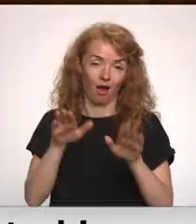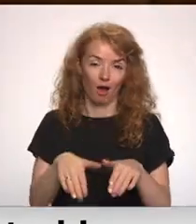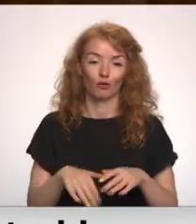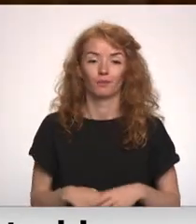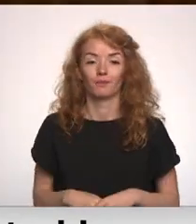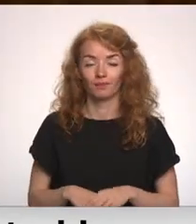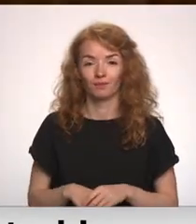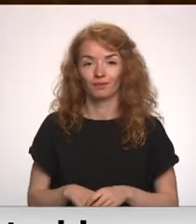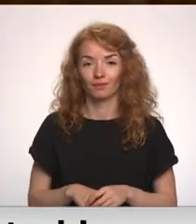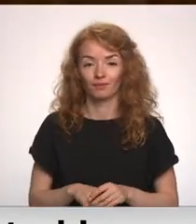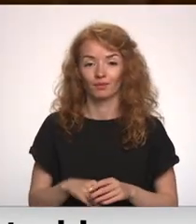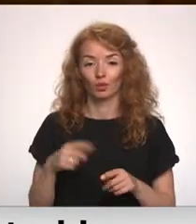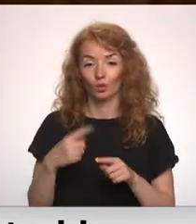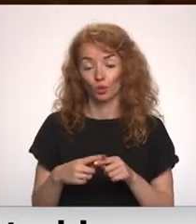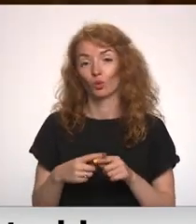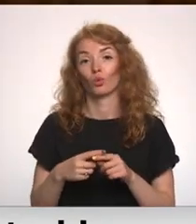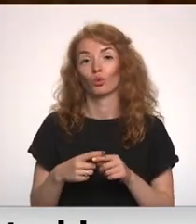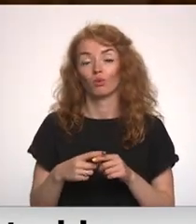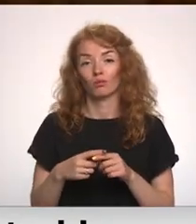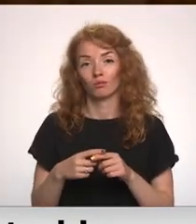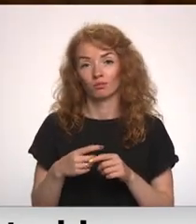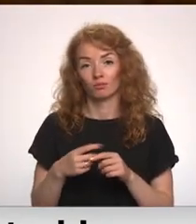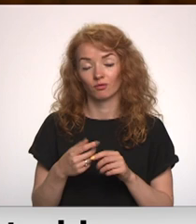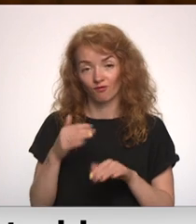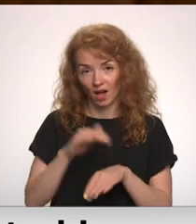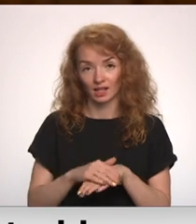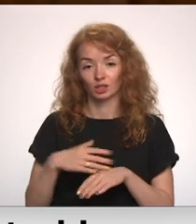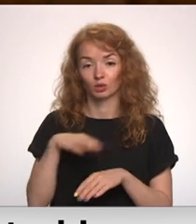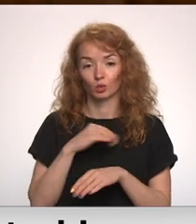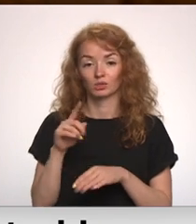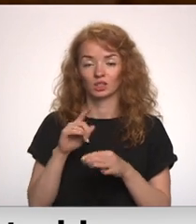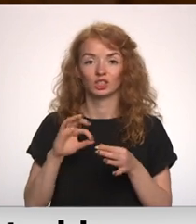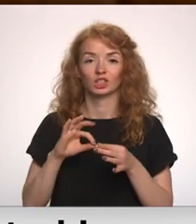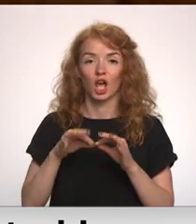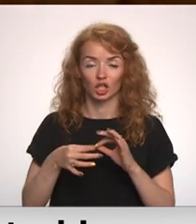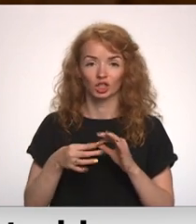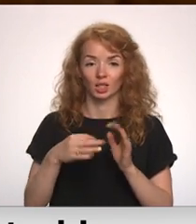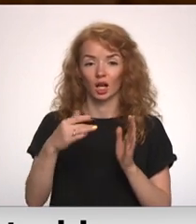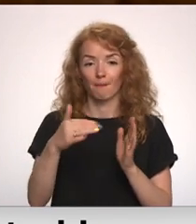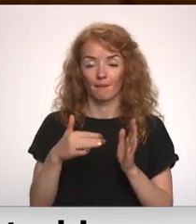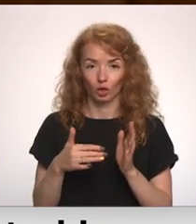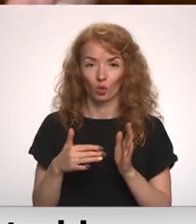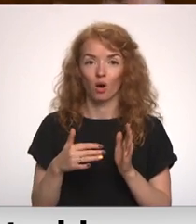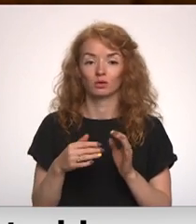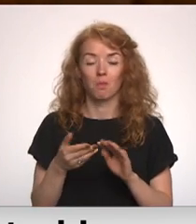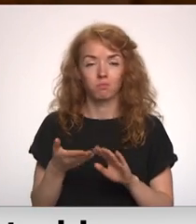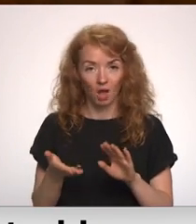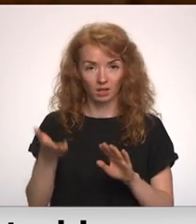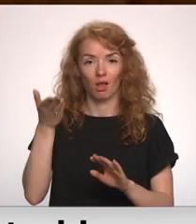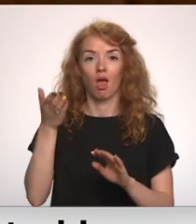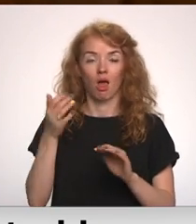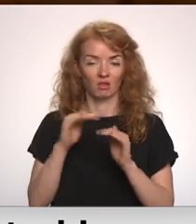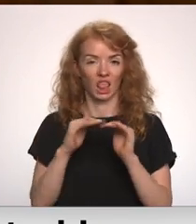notis. Mums atnāca jaunā vadītāja un faktiski mums stipri sarežģījās repertuārs. Jā, krietni pacēlās tā